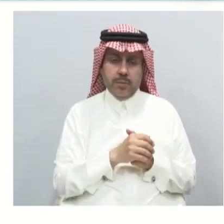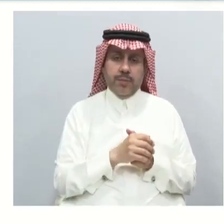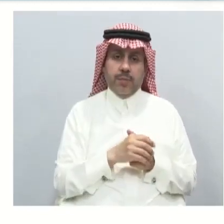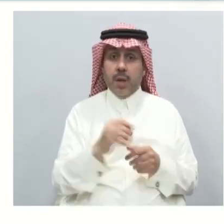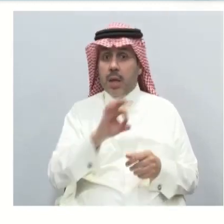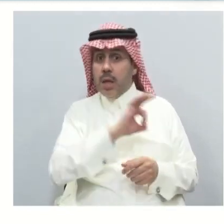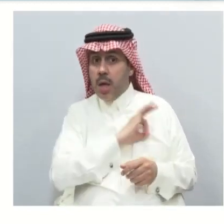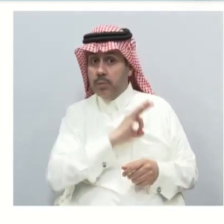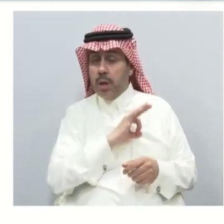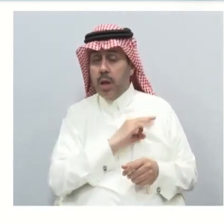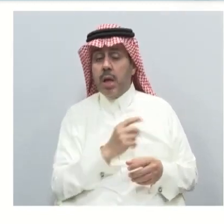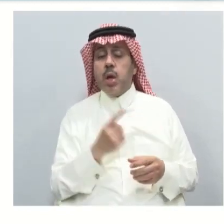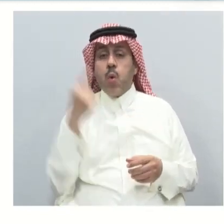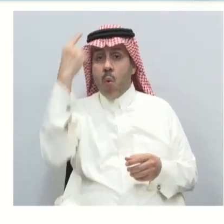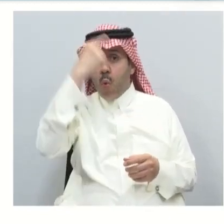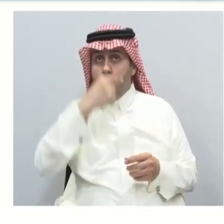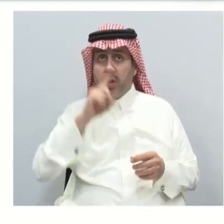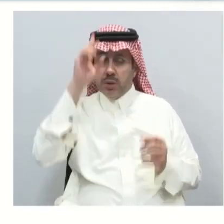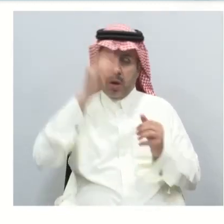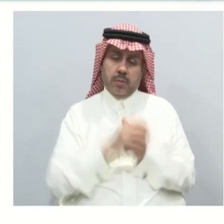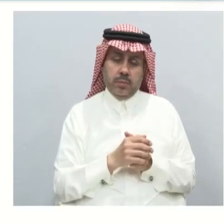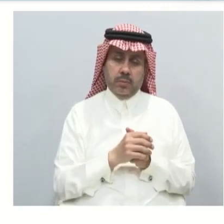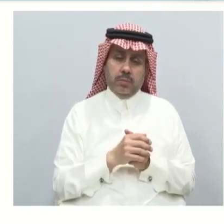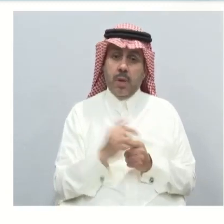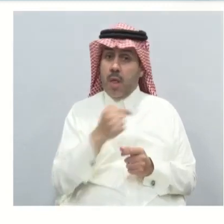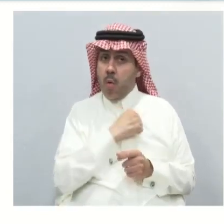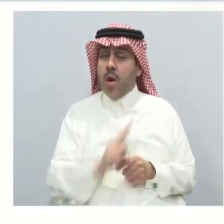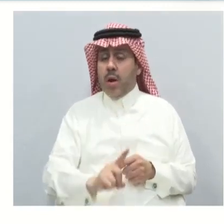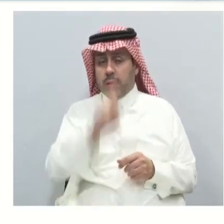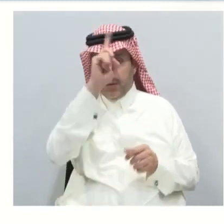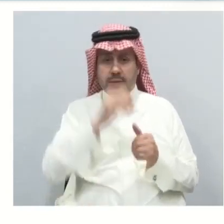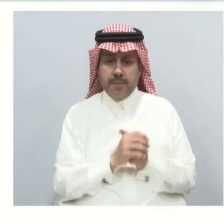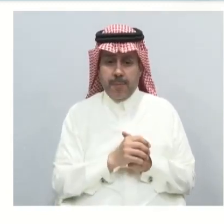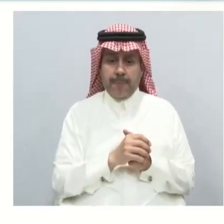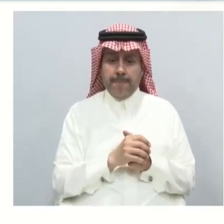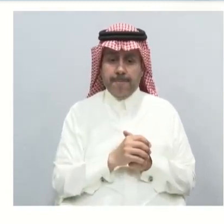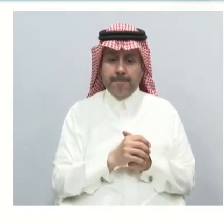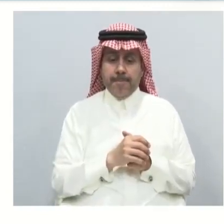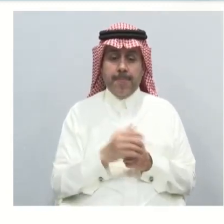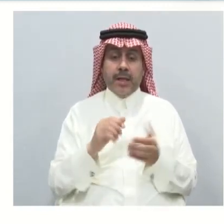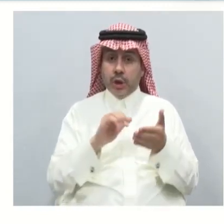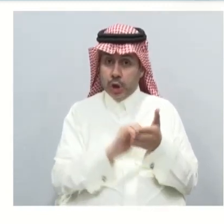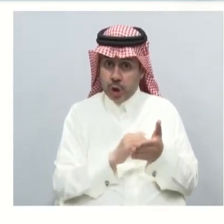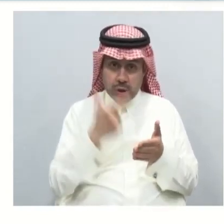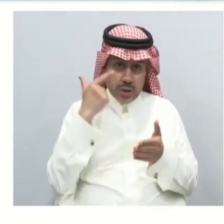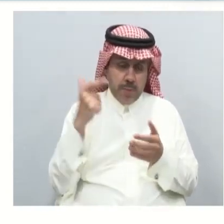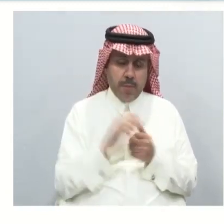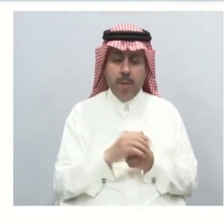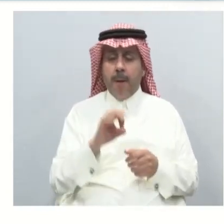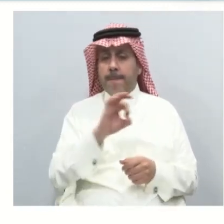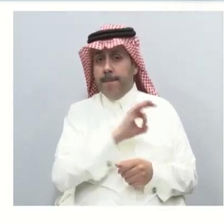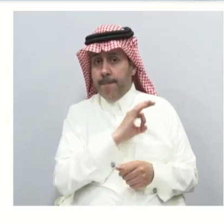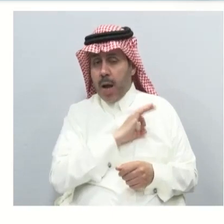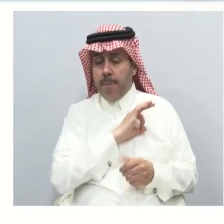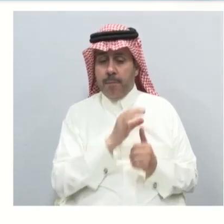يبتغي بذلك وجه الله وهذا هو الاخلاص وهذا هو الاخلاص واما السابع هي المحبه